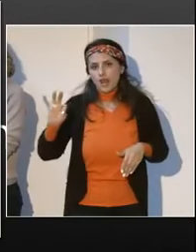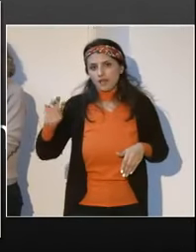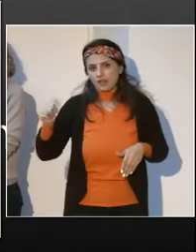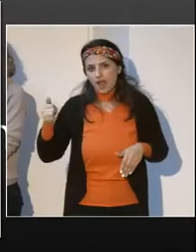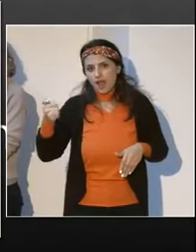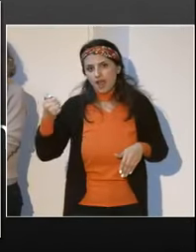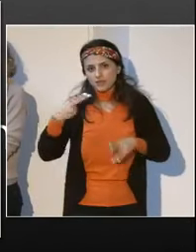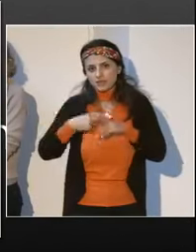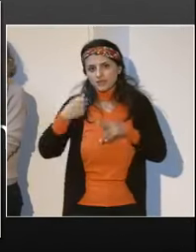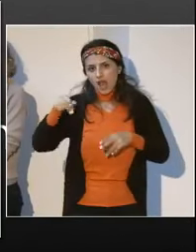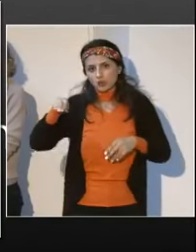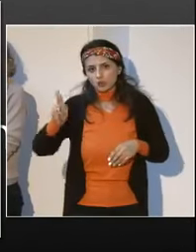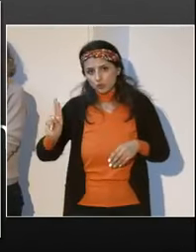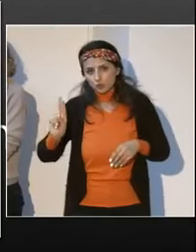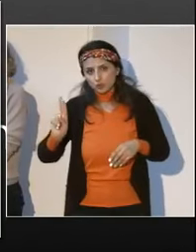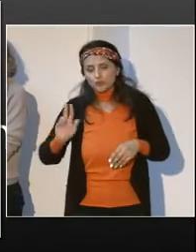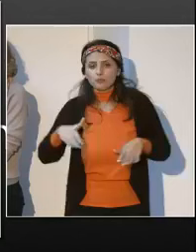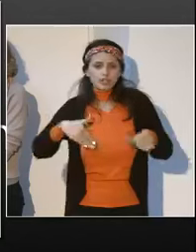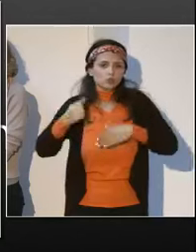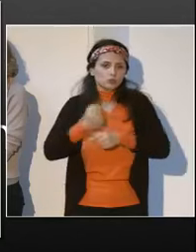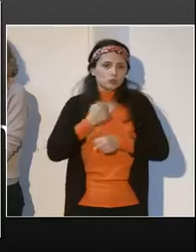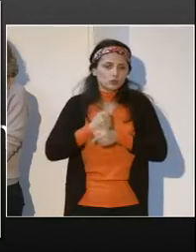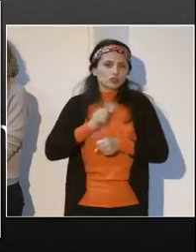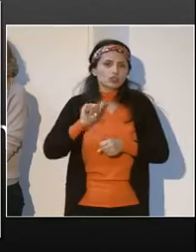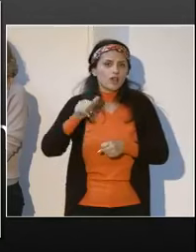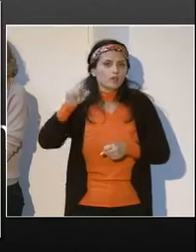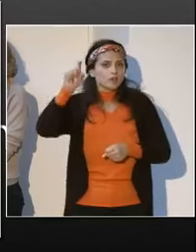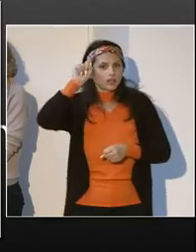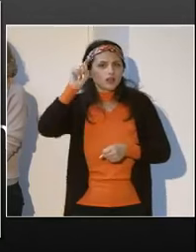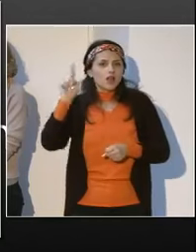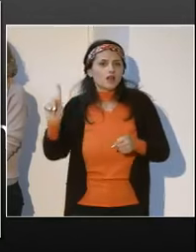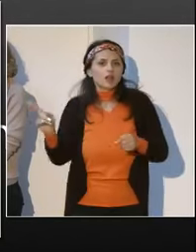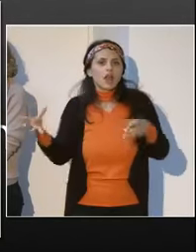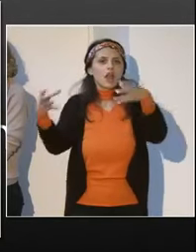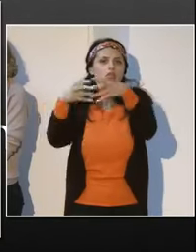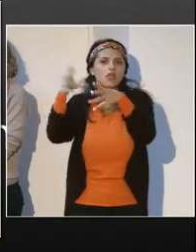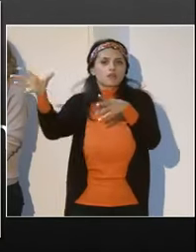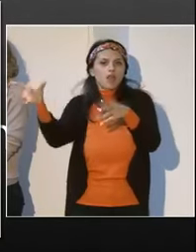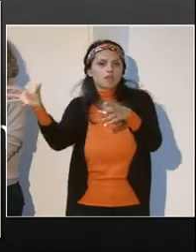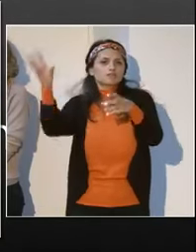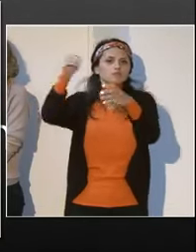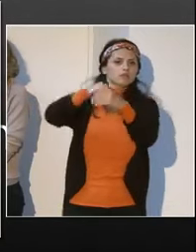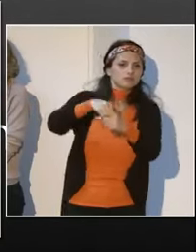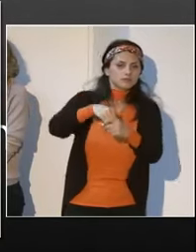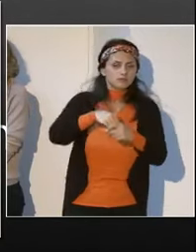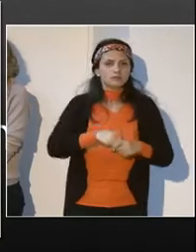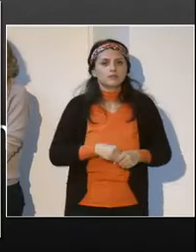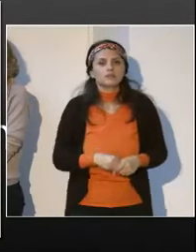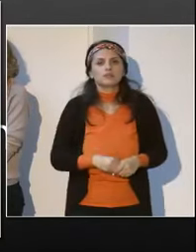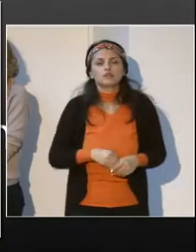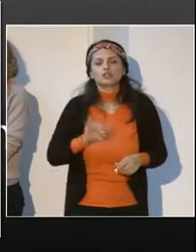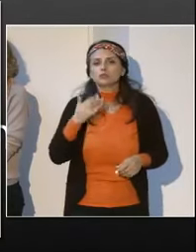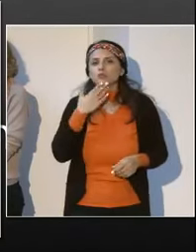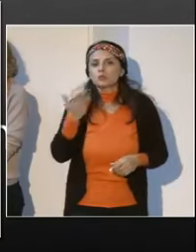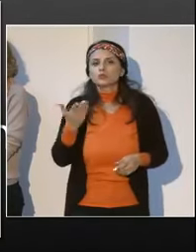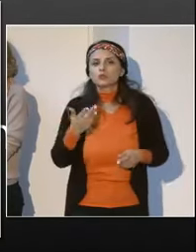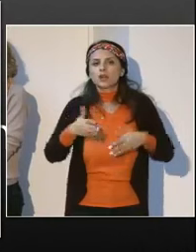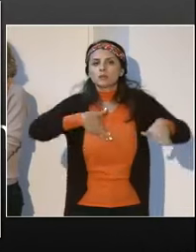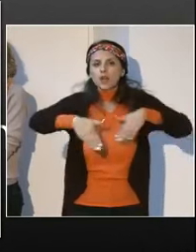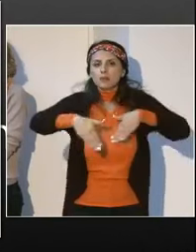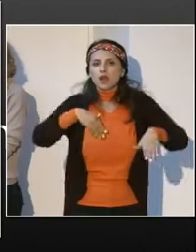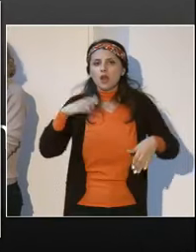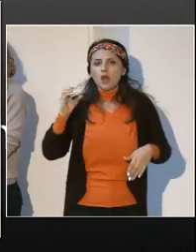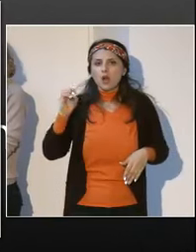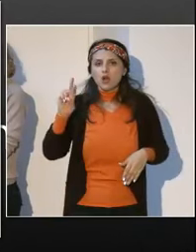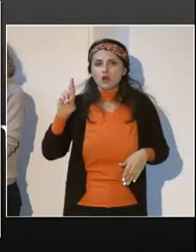a avut incredere si ma luat un echipă a vreau sa Multumesc Domnului premierului